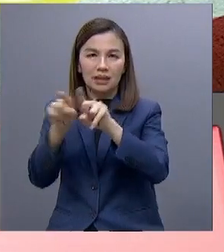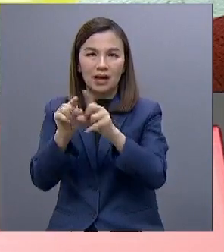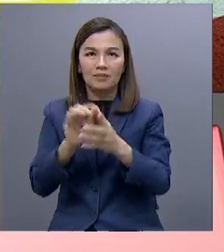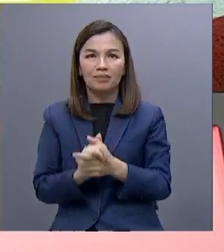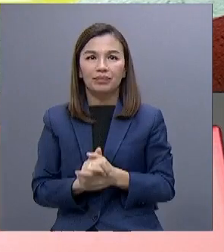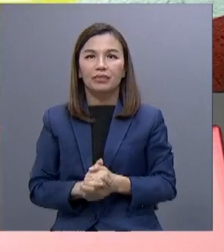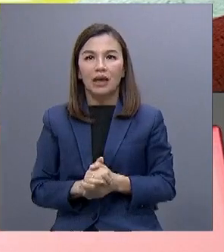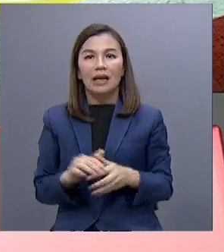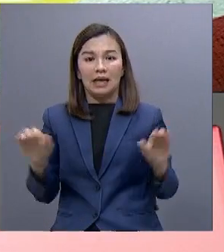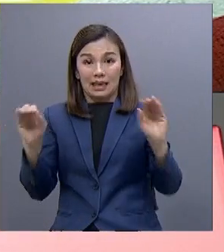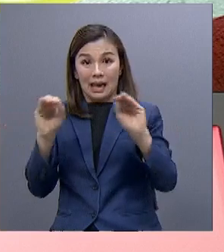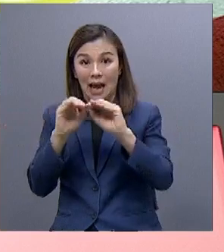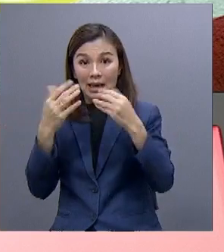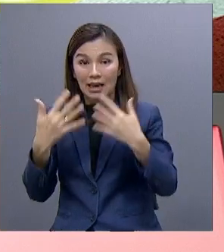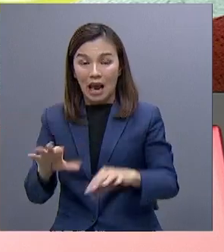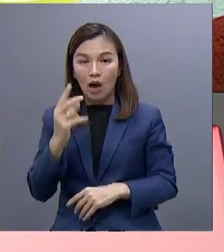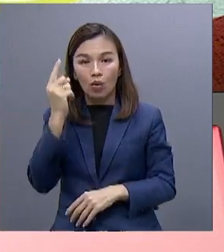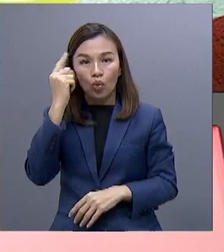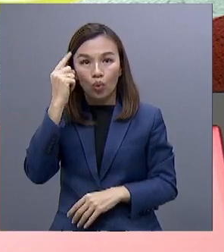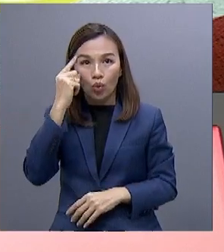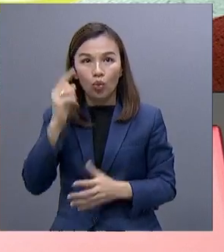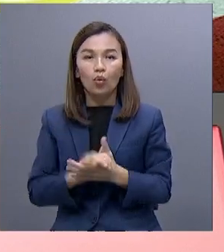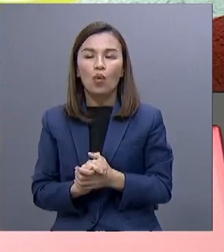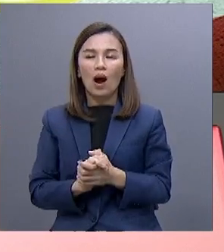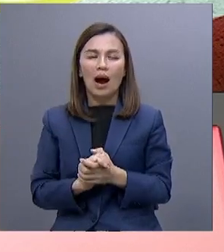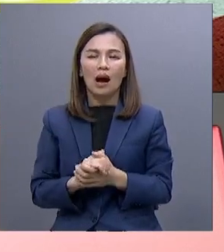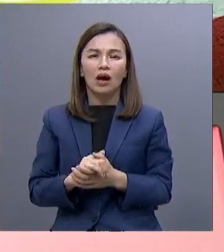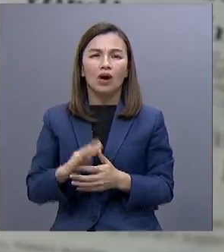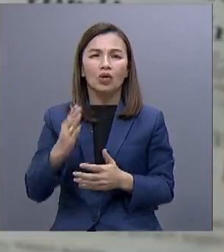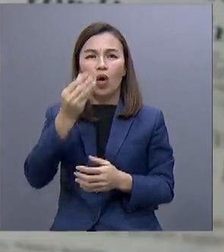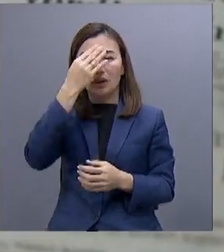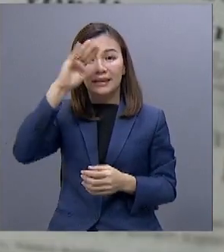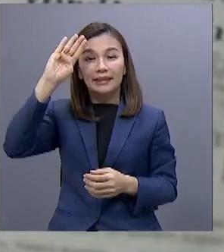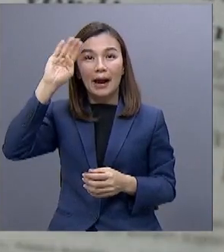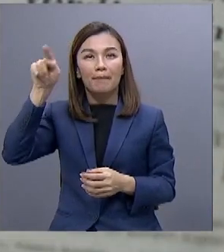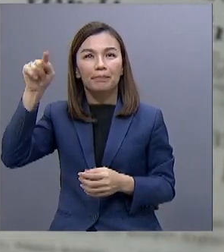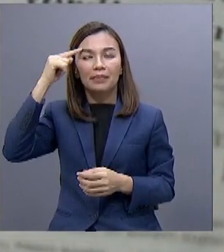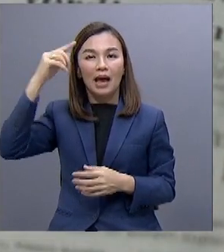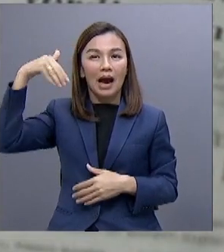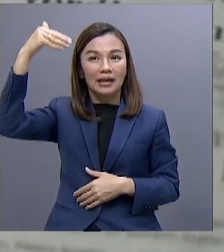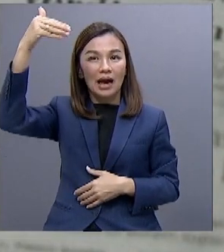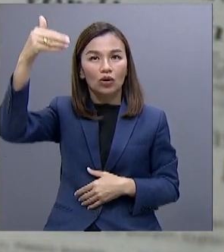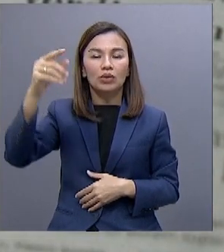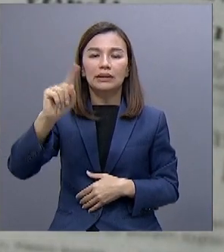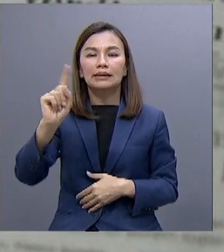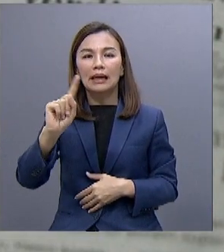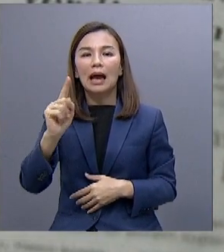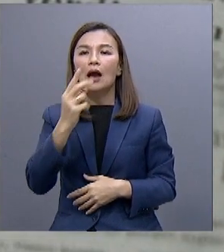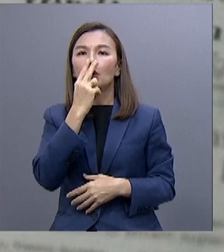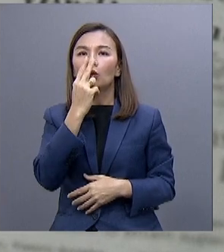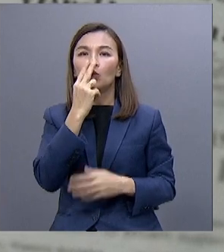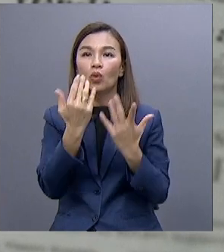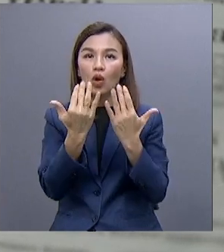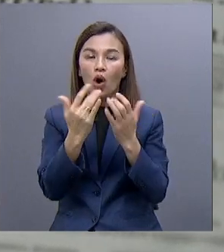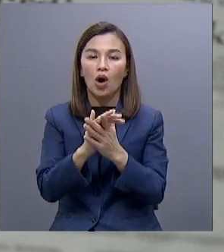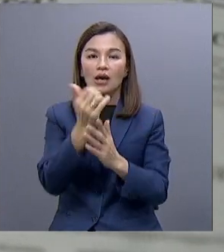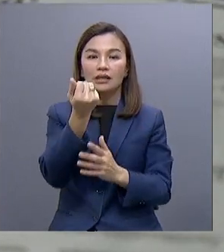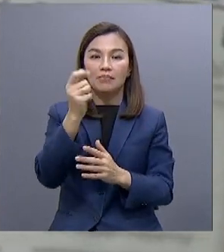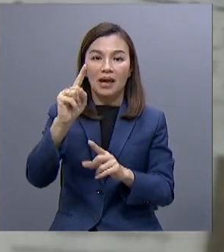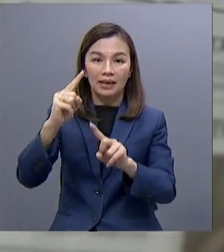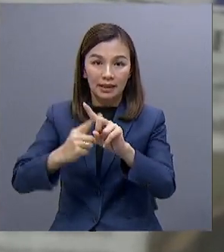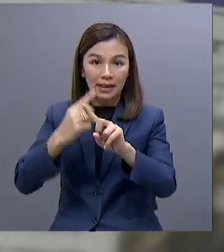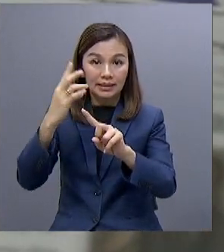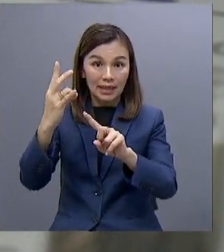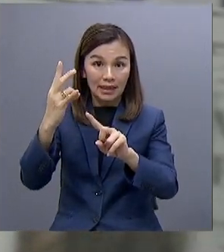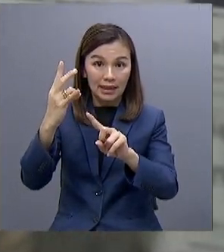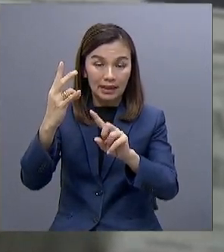รู้กันแล้วนะคะว่าชะตากรรมของทรัมป์จะเป็นอย่างไรค่ะวันที่ 11กรกฎาคม